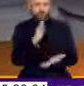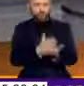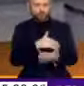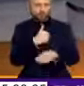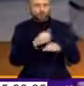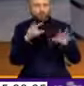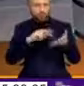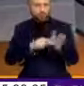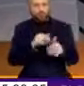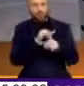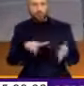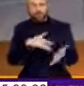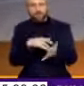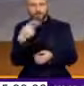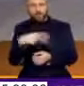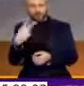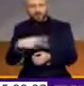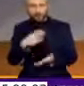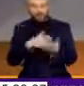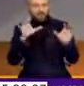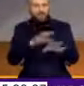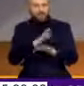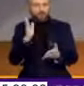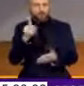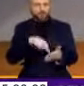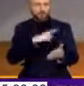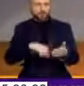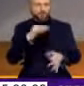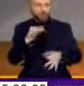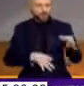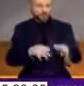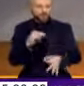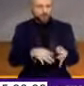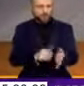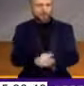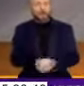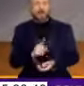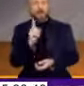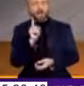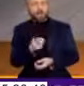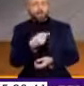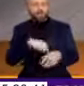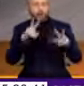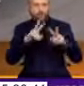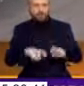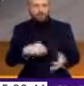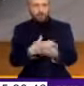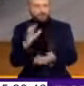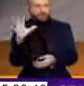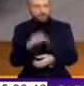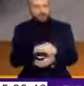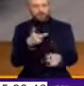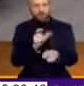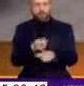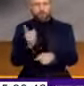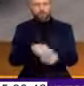генеральному плану розвитку міста 2020, є незаконними і будуть відмінені в суді. Але, і певний з них розглядається комісія ваша. Але ми розглядаємо майже всі. Угу. Більше